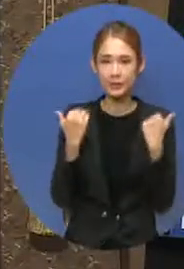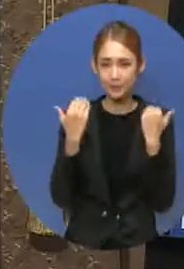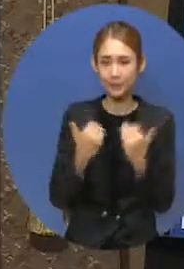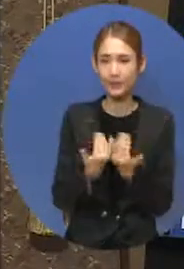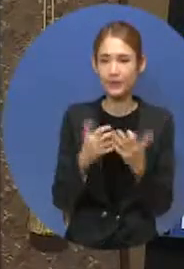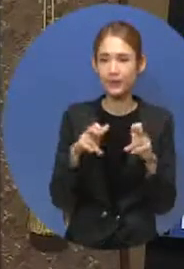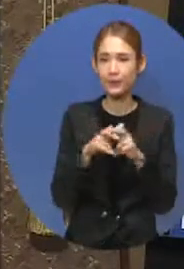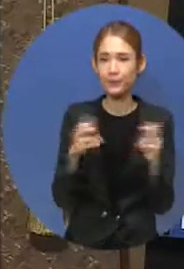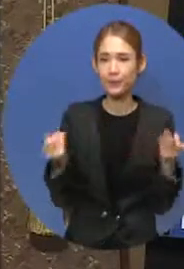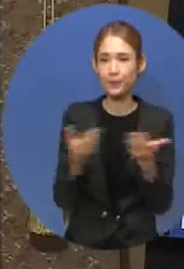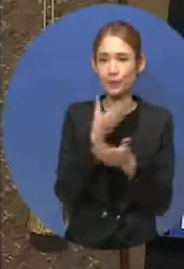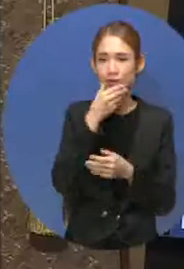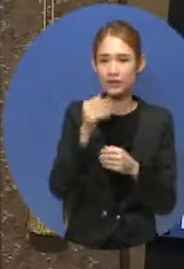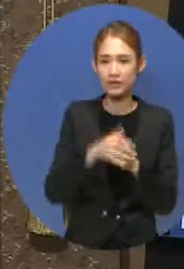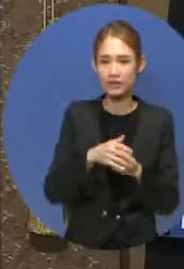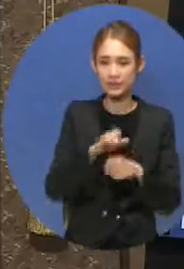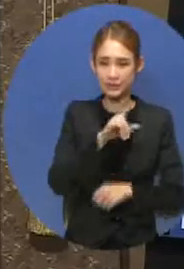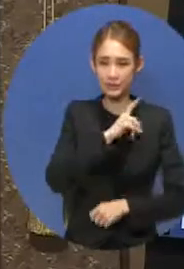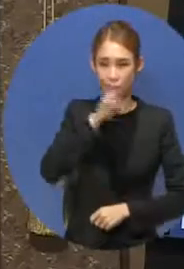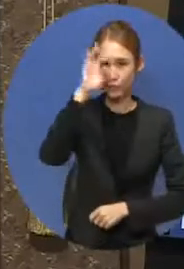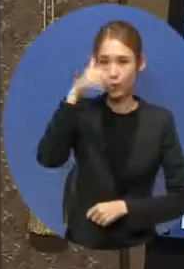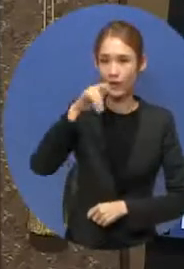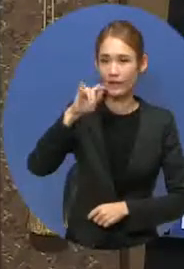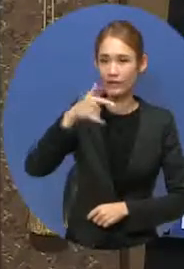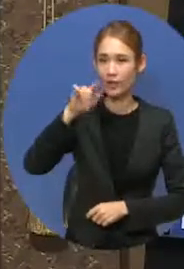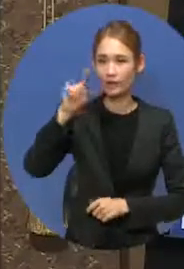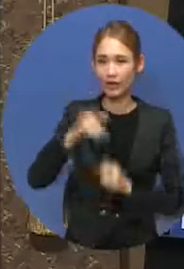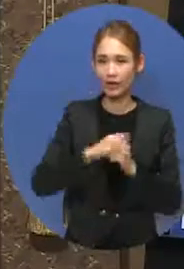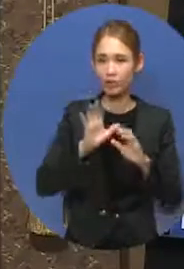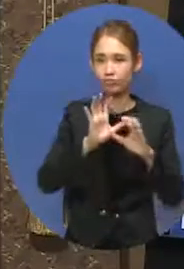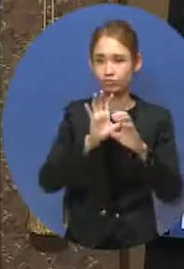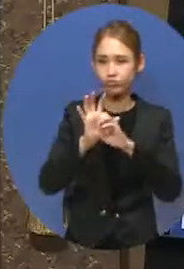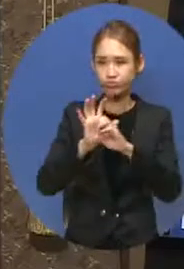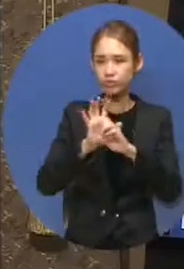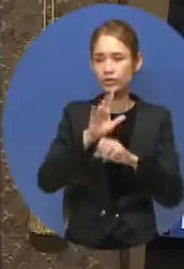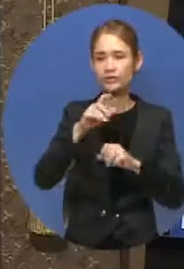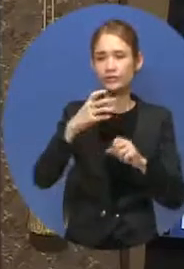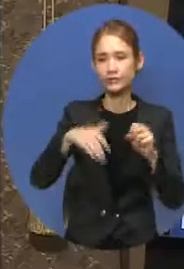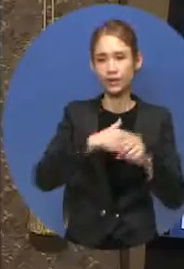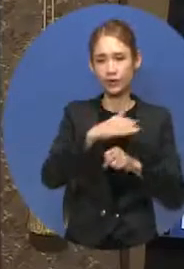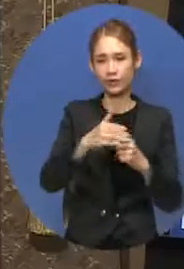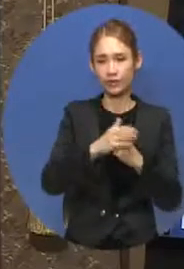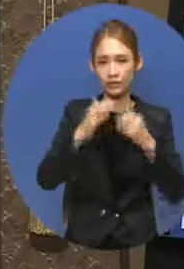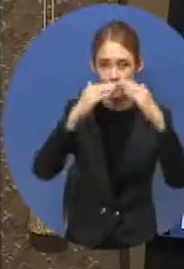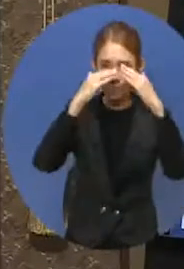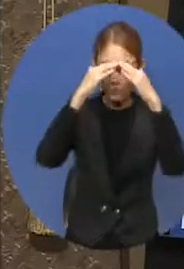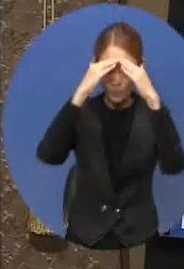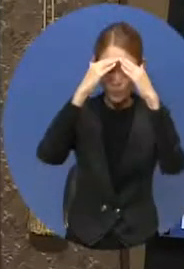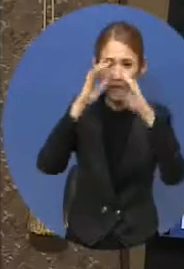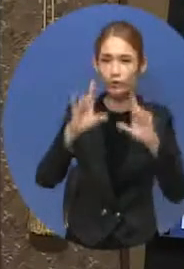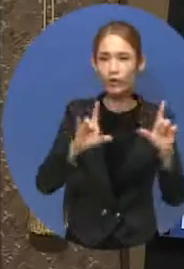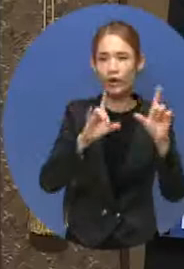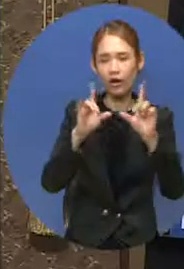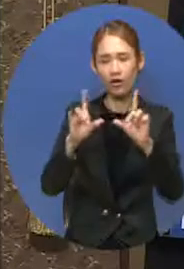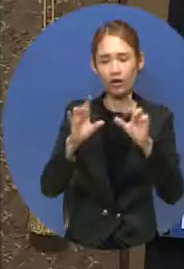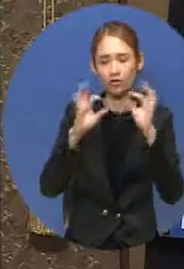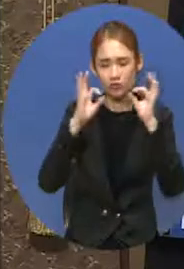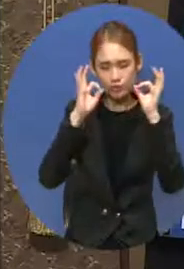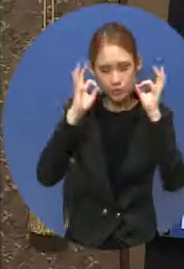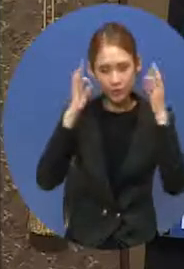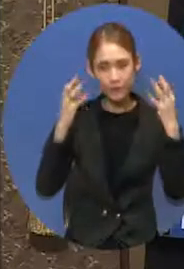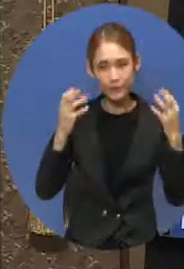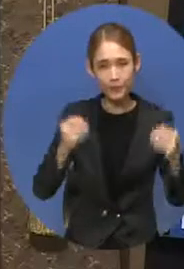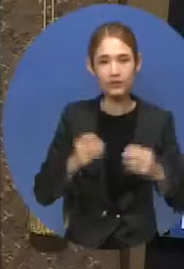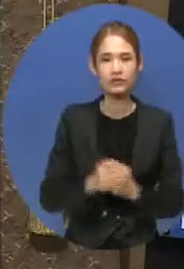서울시립발달장애인복지관에서 일하고 있는 최선자라고 합니다. 코로나19 상황에서 집에서만 생활하시느라고 얼마나 애쓰시고